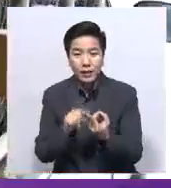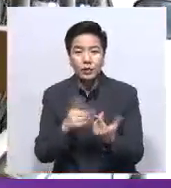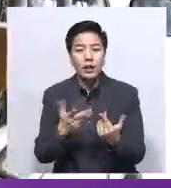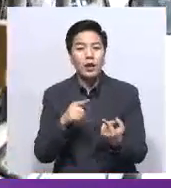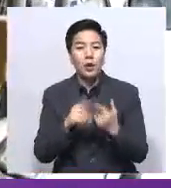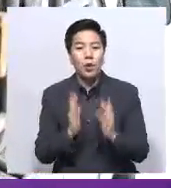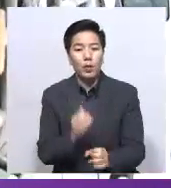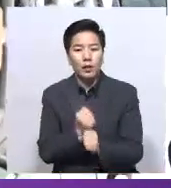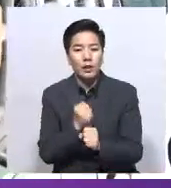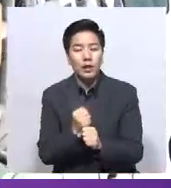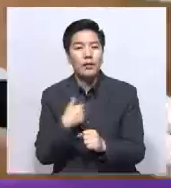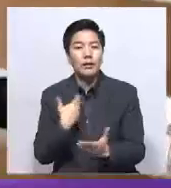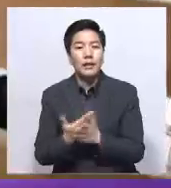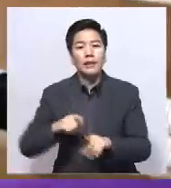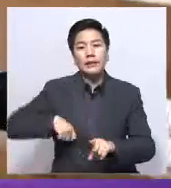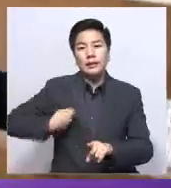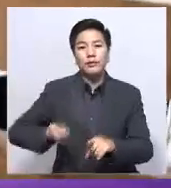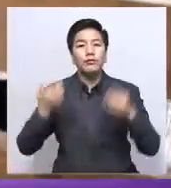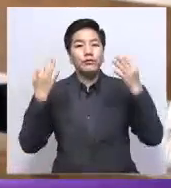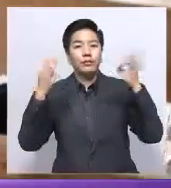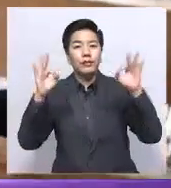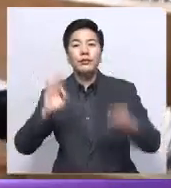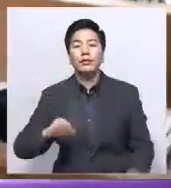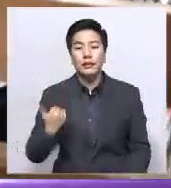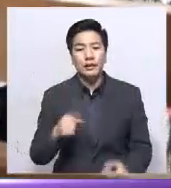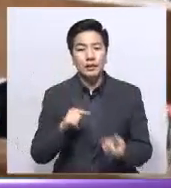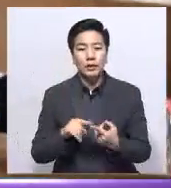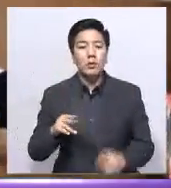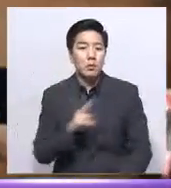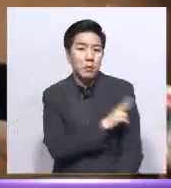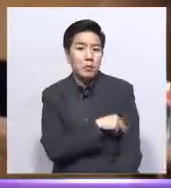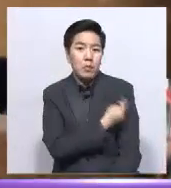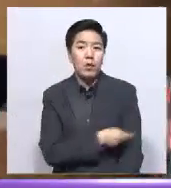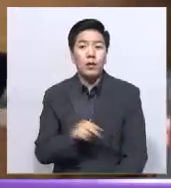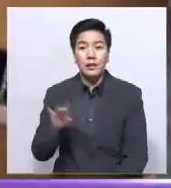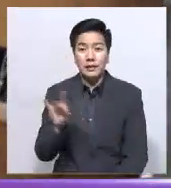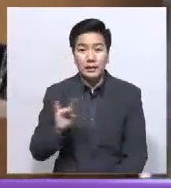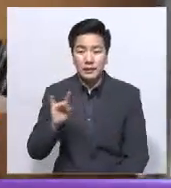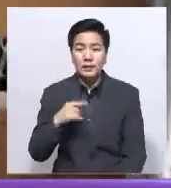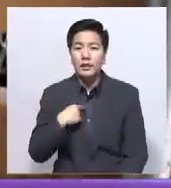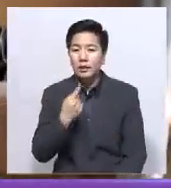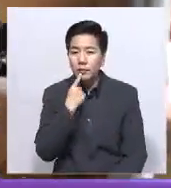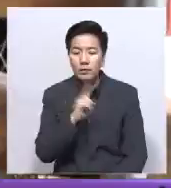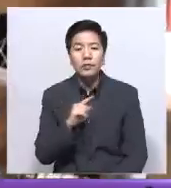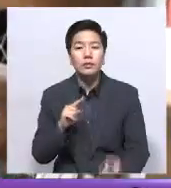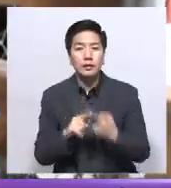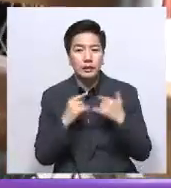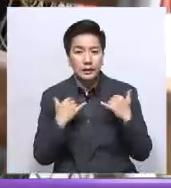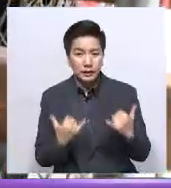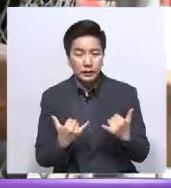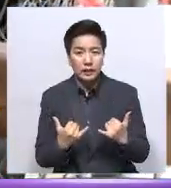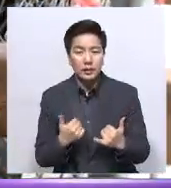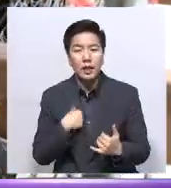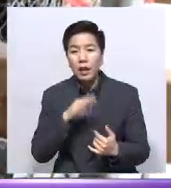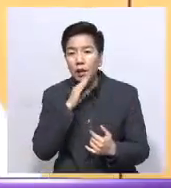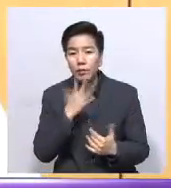โดยมีเจ้าหน้าที่ให้บริการโดยไม่เสียค่าใช้จ่ายนะคะนายสัตวแพทย์บุญยกฤตปิ่นประสงค์ปศุสัตว์จังหวัดตราดก็บอกค่ะว่